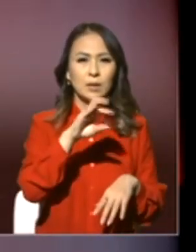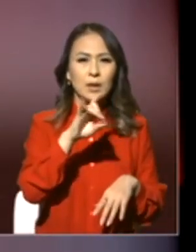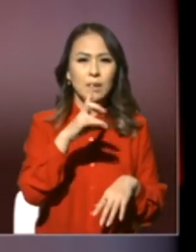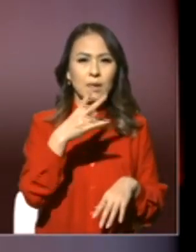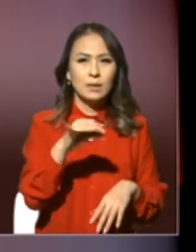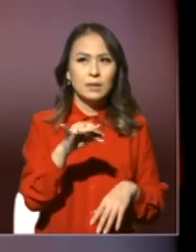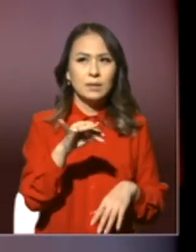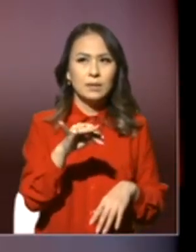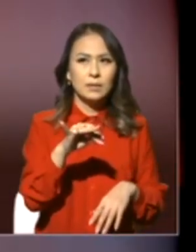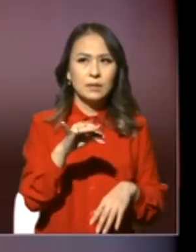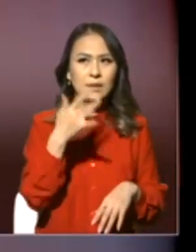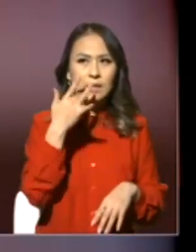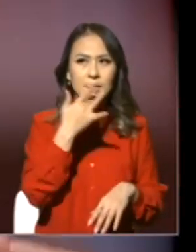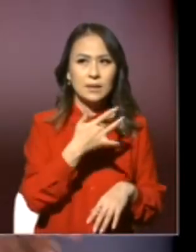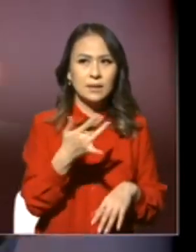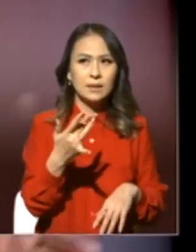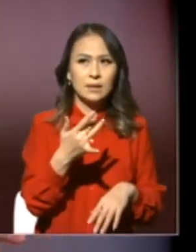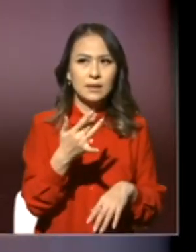Ол